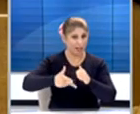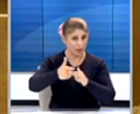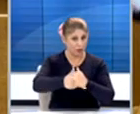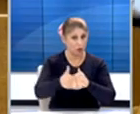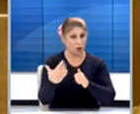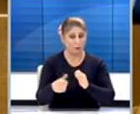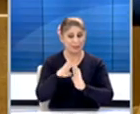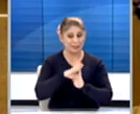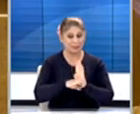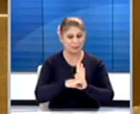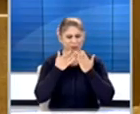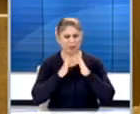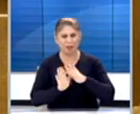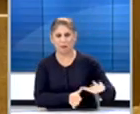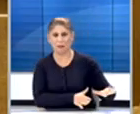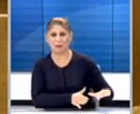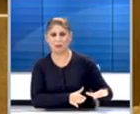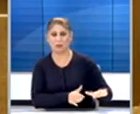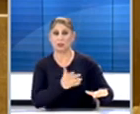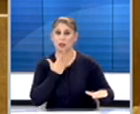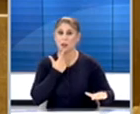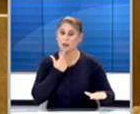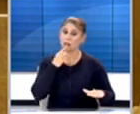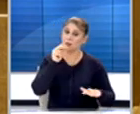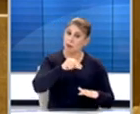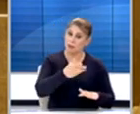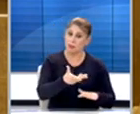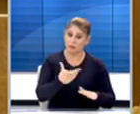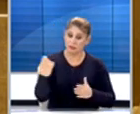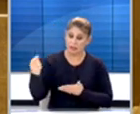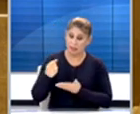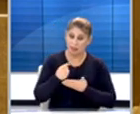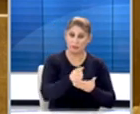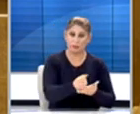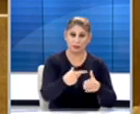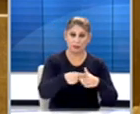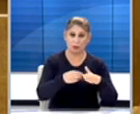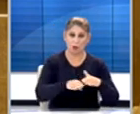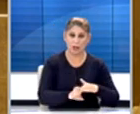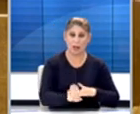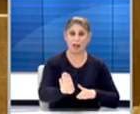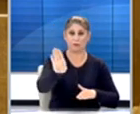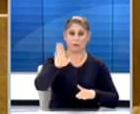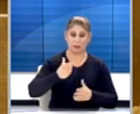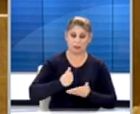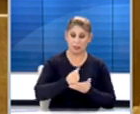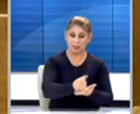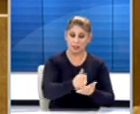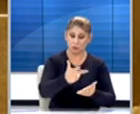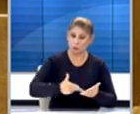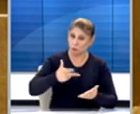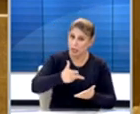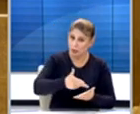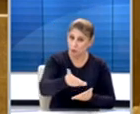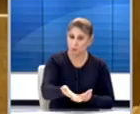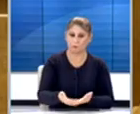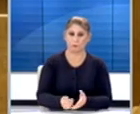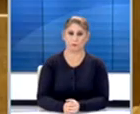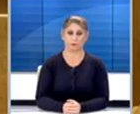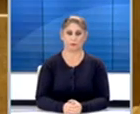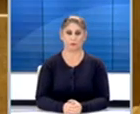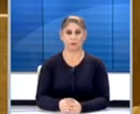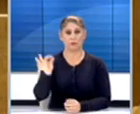είχατε συστηματικά εγκαταλείψει. Να αξιοποιήσετε τα κονδύλια του Ταμείου Ανάκαμψης για την ενίσχυση του σιδηροδρόμου.